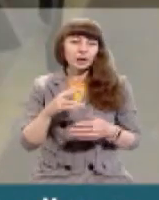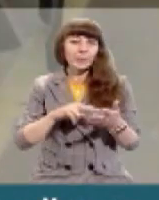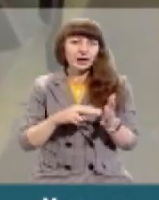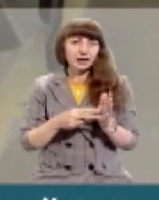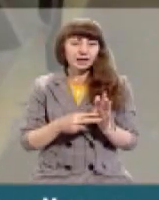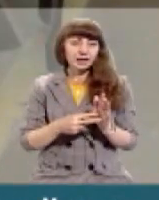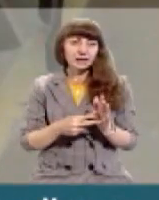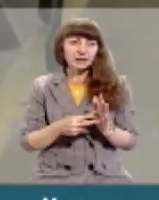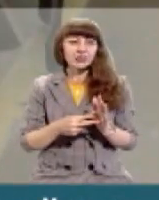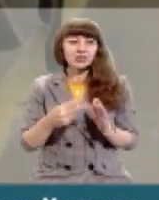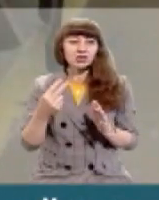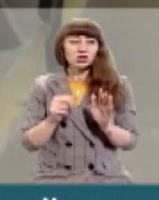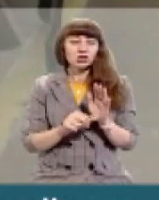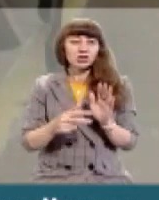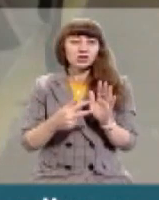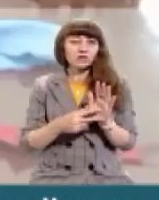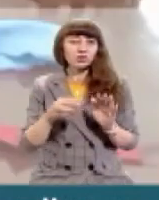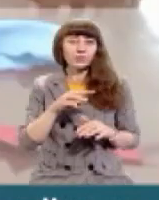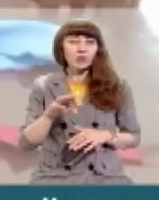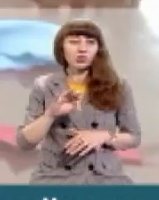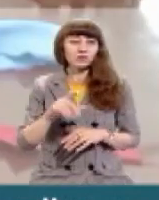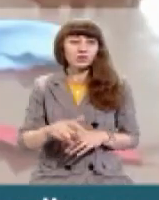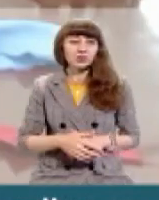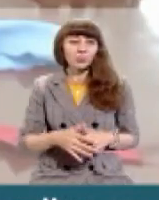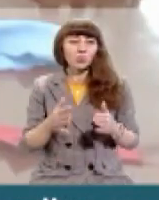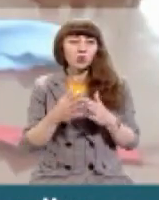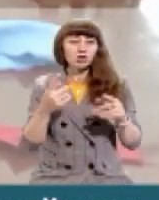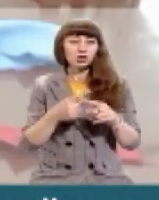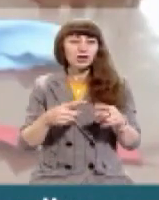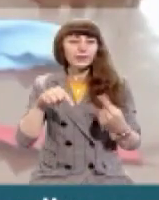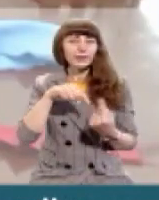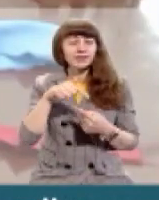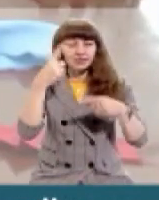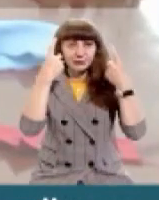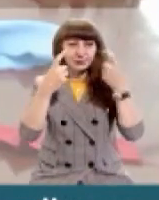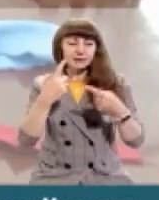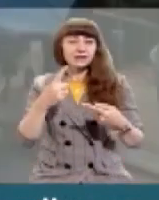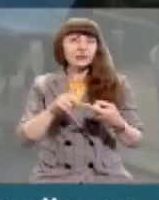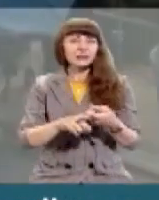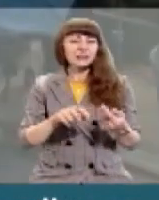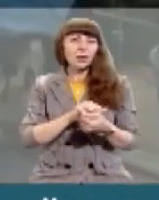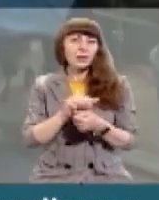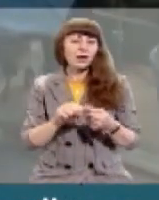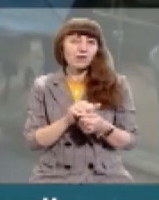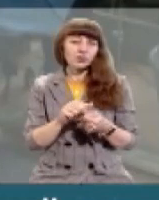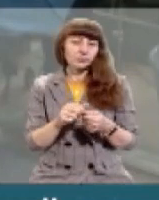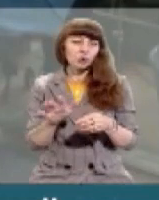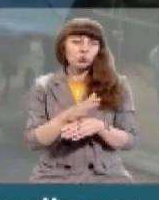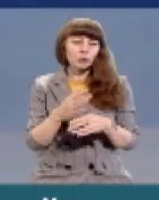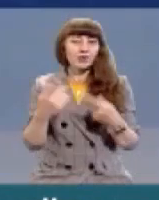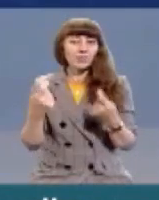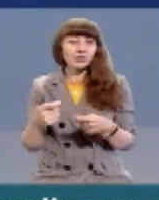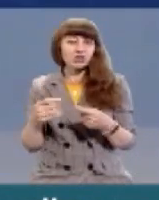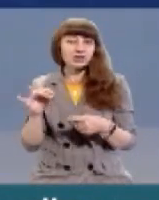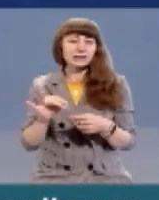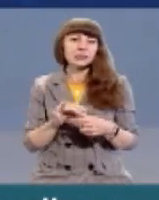проекта. Сумма вложений – 68 миллионов тенге. Большая часть бизнес-идей связана с обрабатывающей отраслью промышленности и торговлей.